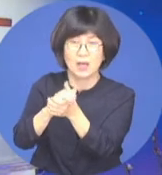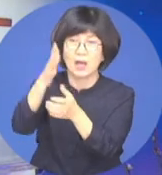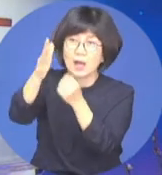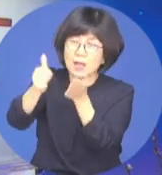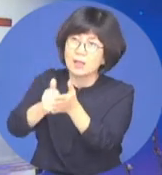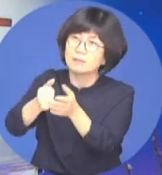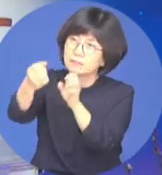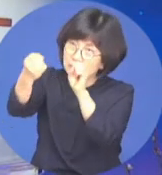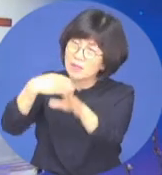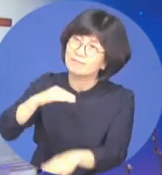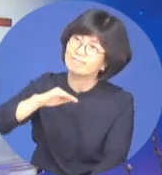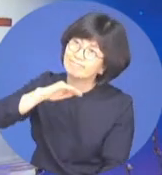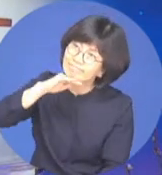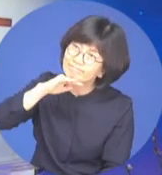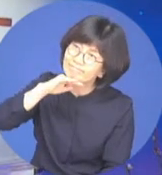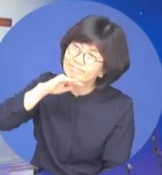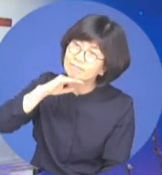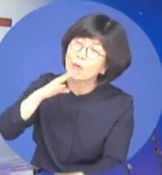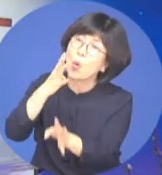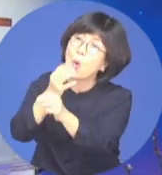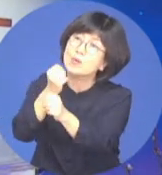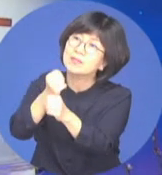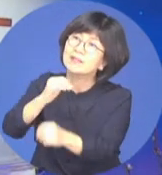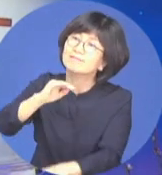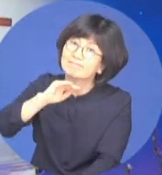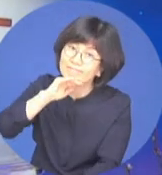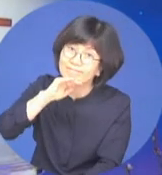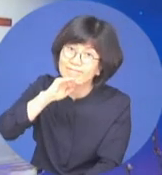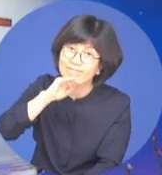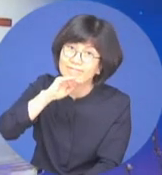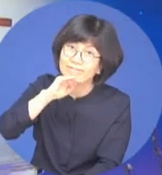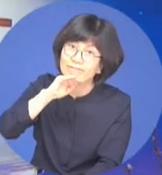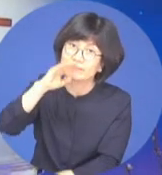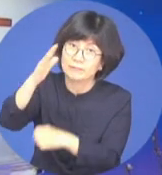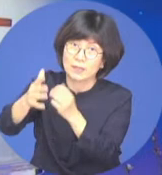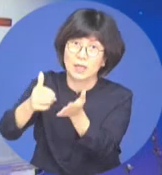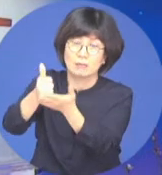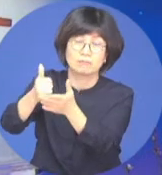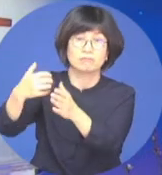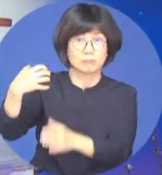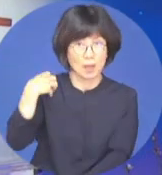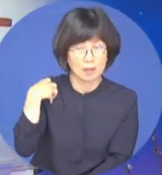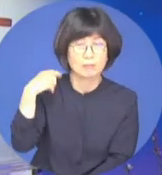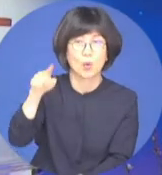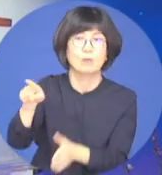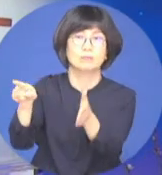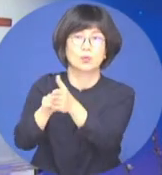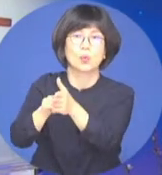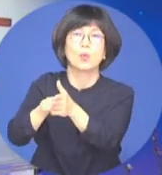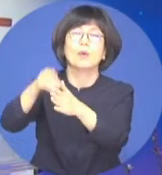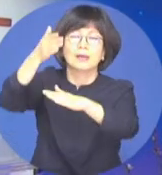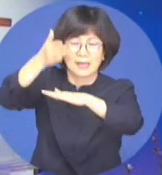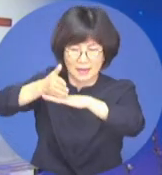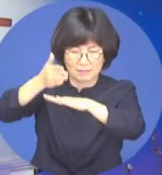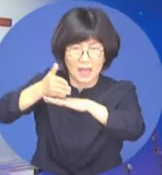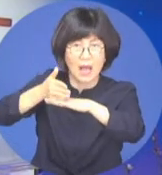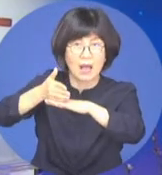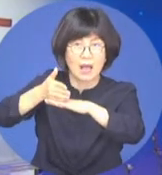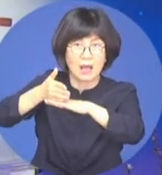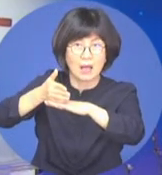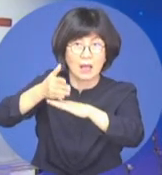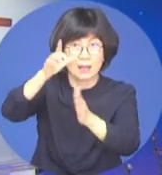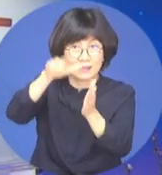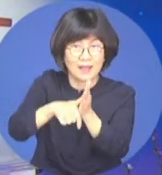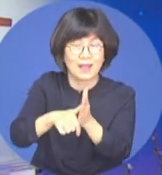기다리며 하나님의 때를 기다리며 그리고 그 하나님이 책임주시는 믿고 감사하는 가운데 승리하시는 믿음의